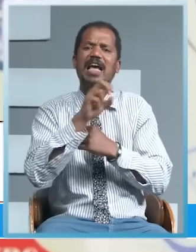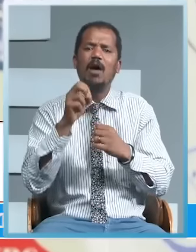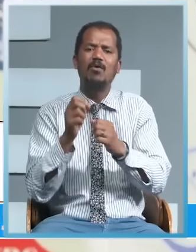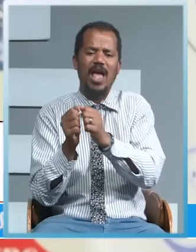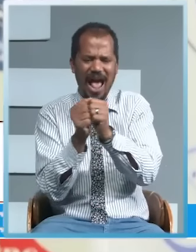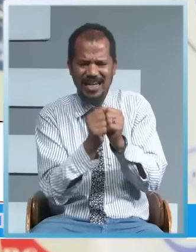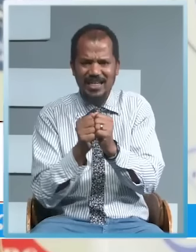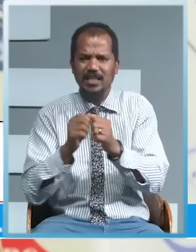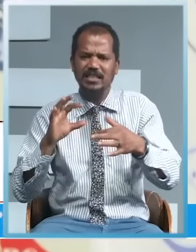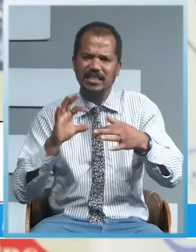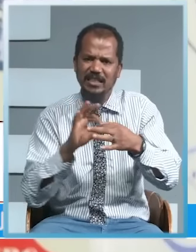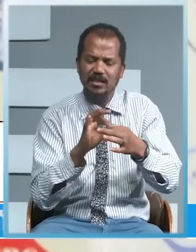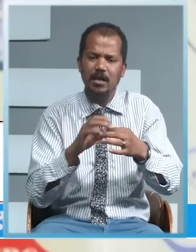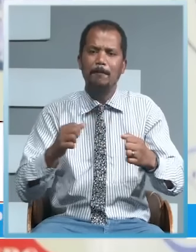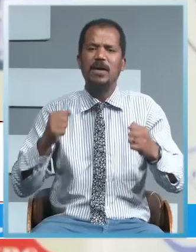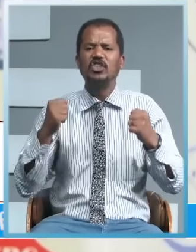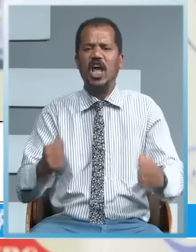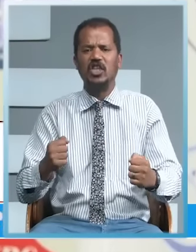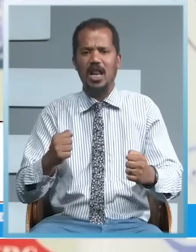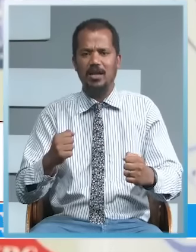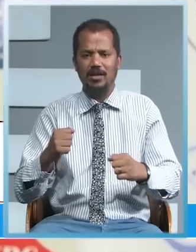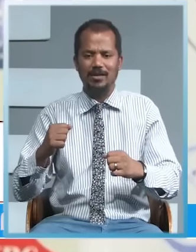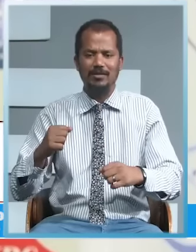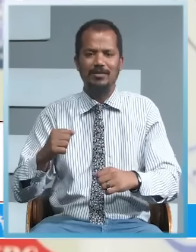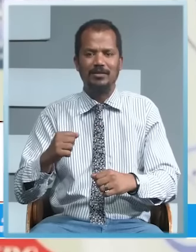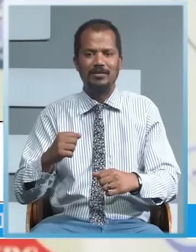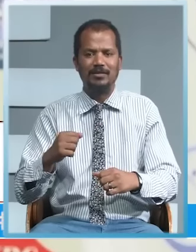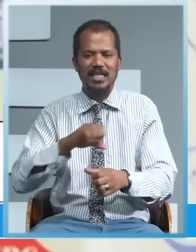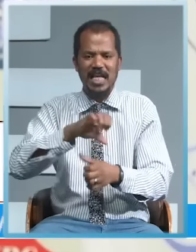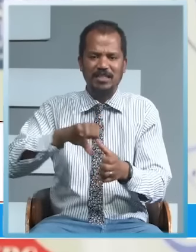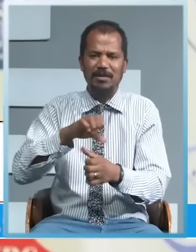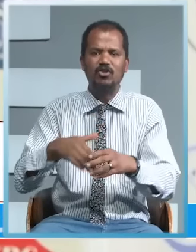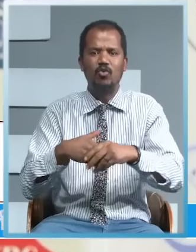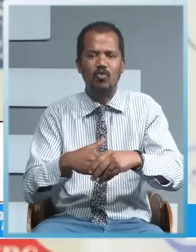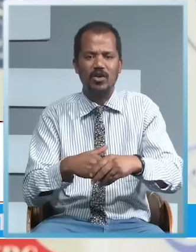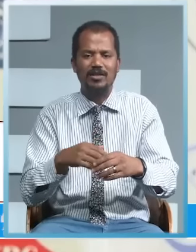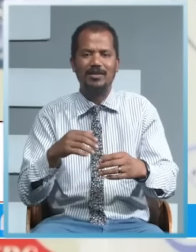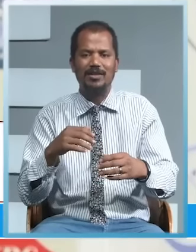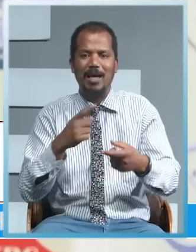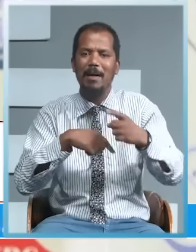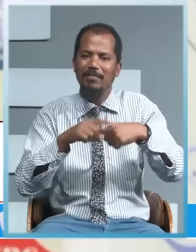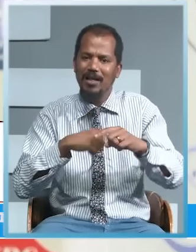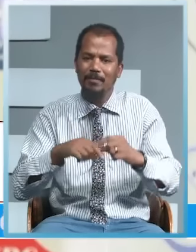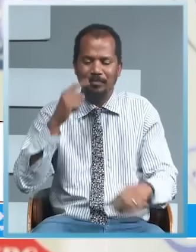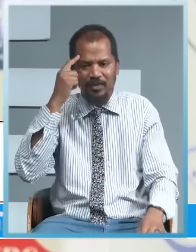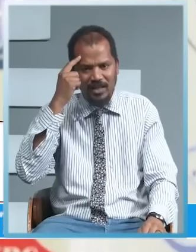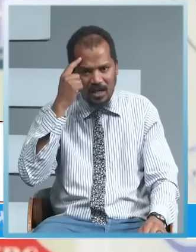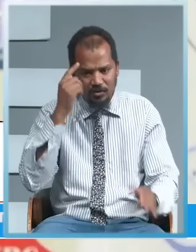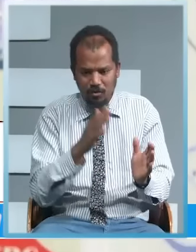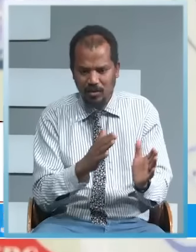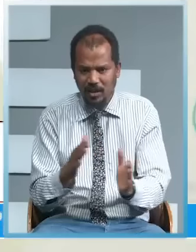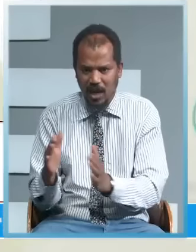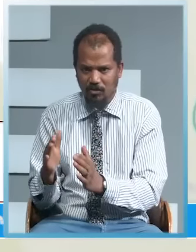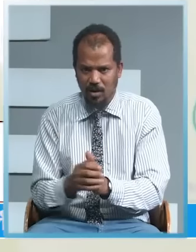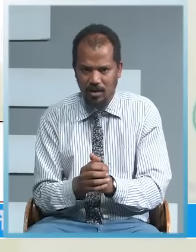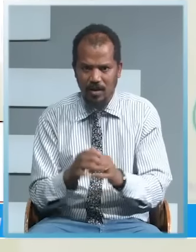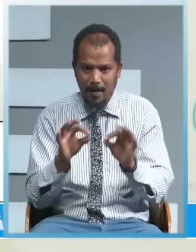አንድነት፣ ትስስር፣ መቻቻልን ለማጠናከር የእርስ በርስ ትውውቅን ለማስፈን ታስበው